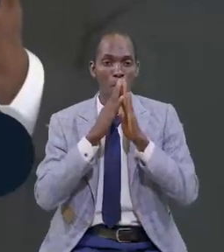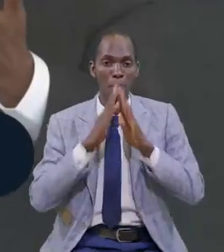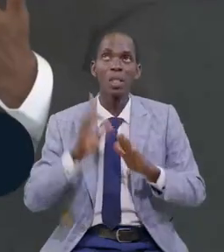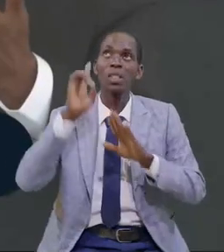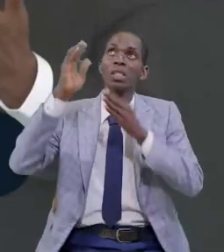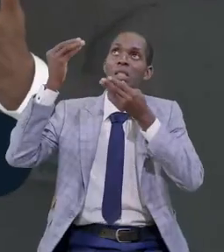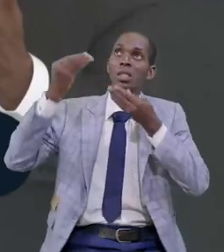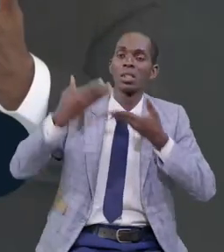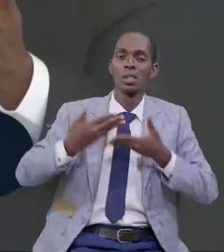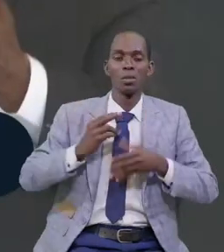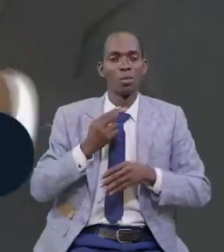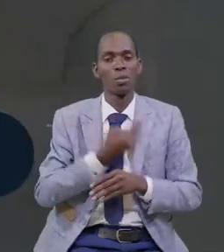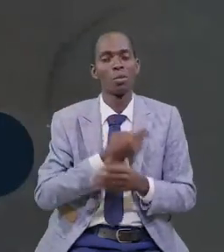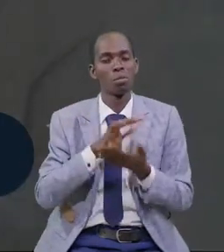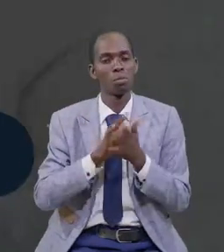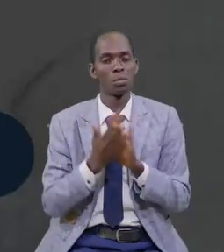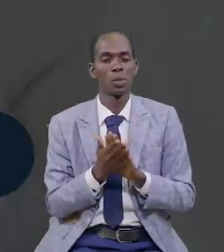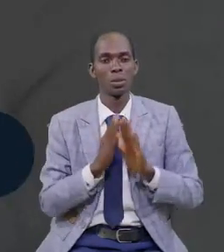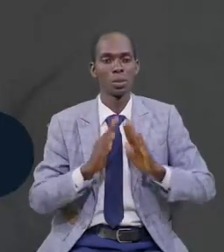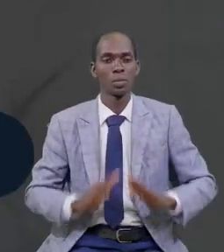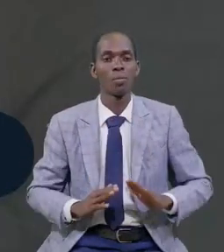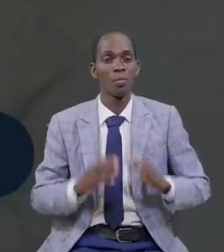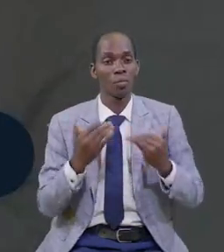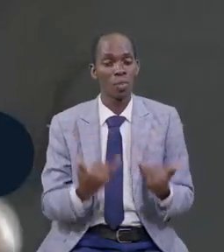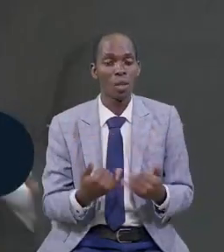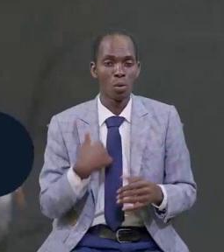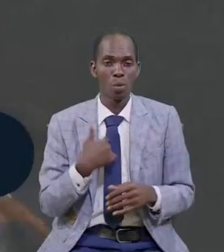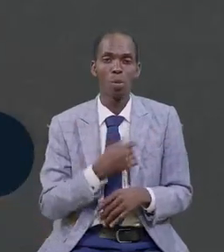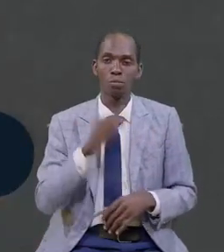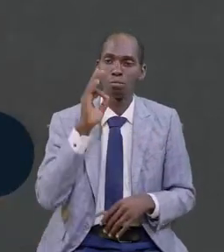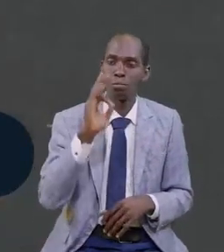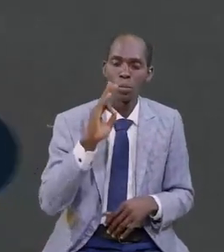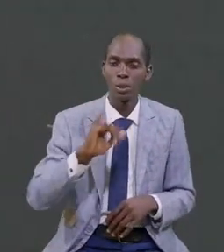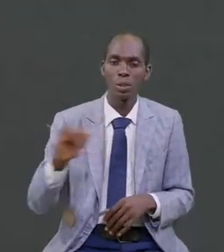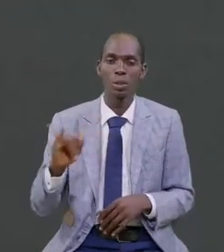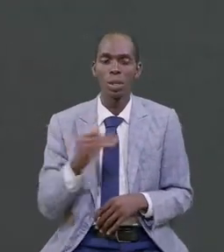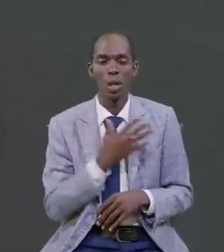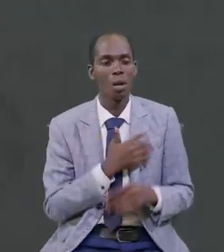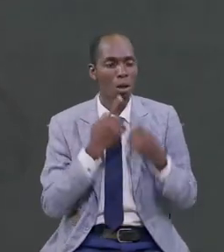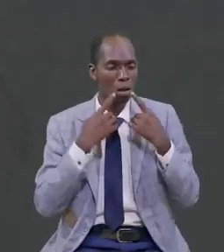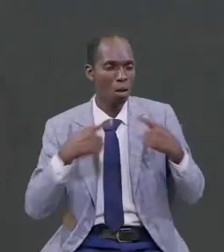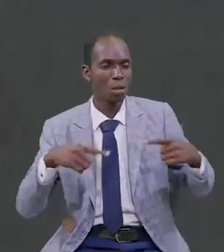donne la paix et c'est dit que il annonce la paix il proclame la paix et il a la